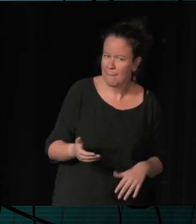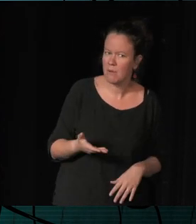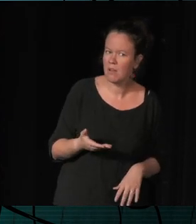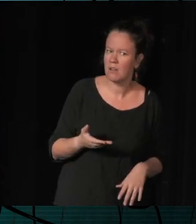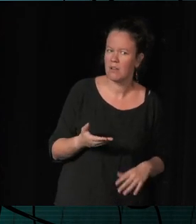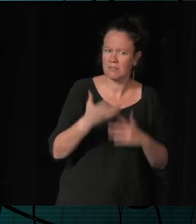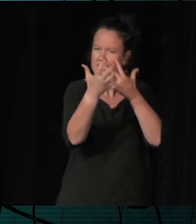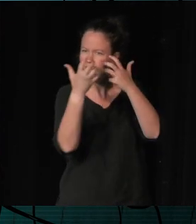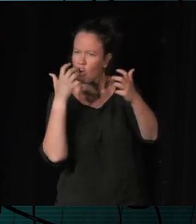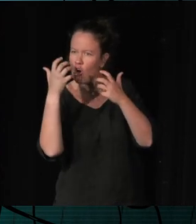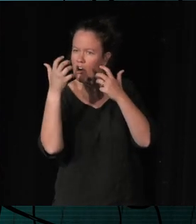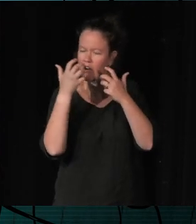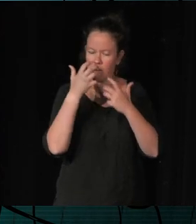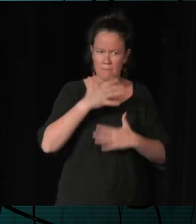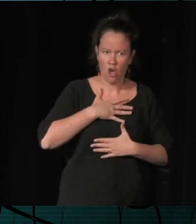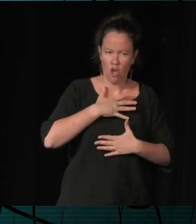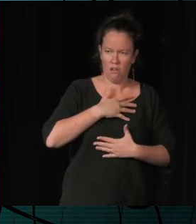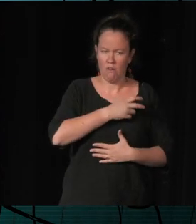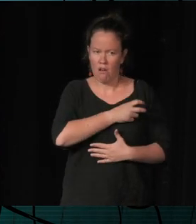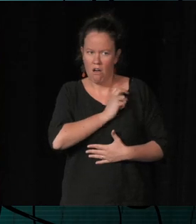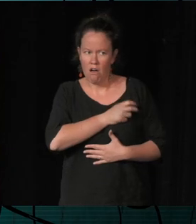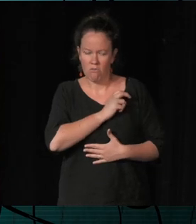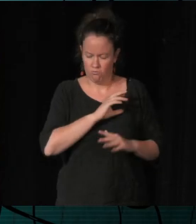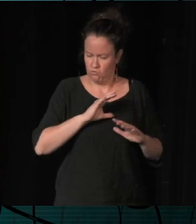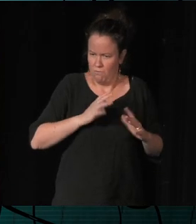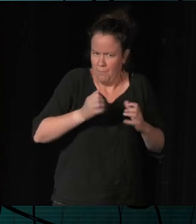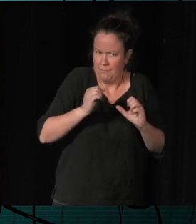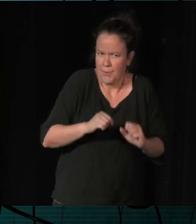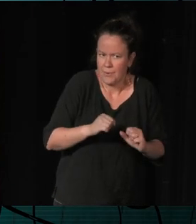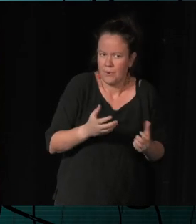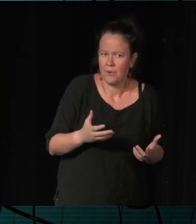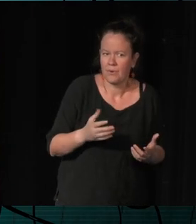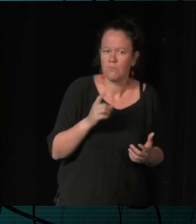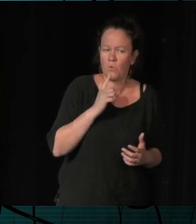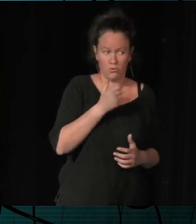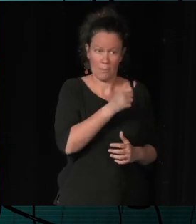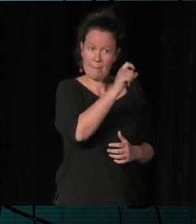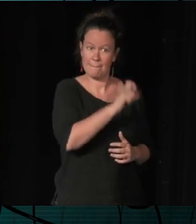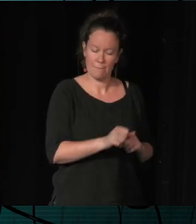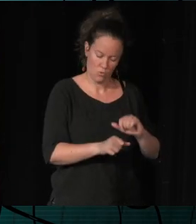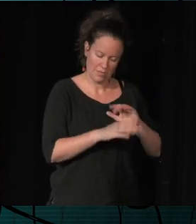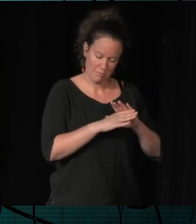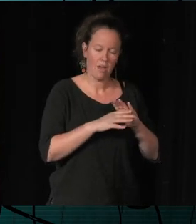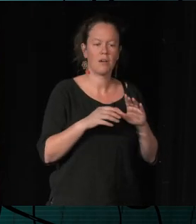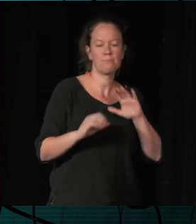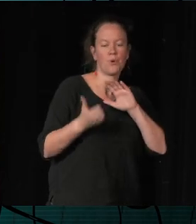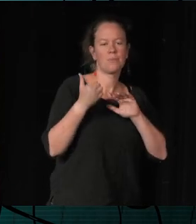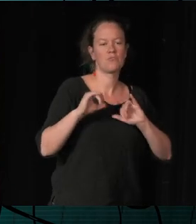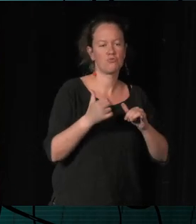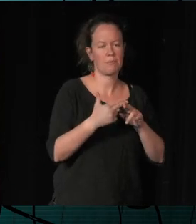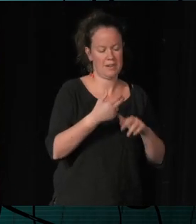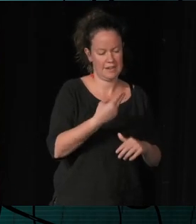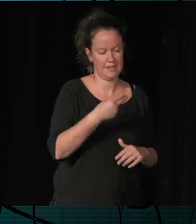le décor et la peur qui infuse à travers le décor? Par exemple, Quentin, dans ton premier jeu, tu t'es intéressé plutôt au fond marin, il me semble, dans Narcosis, alors que